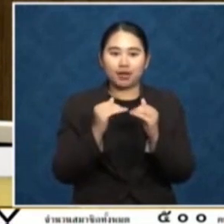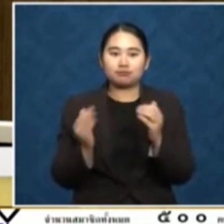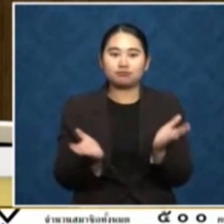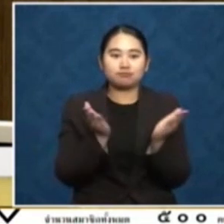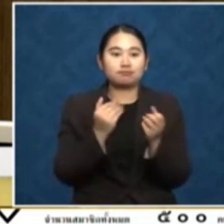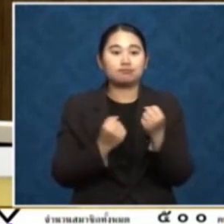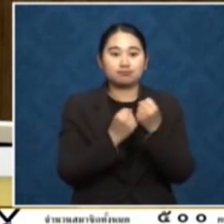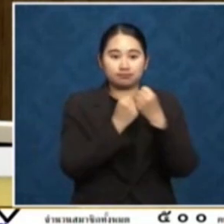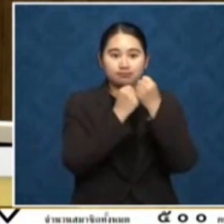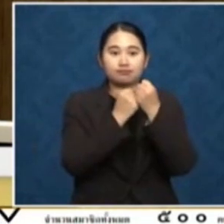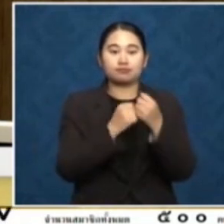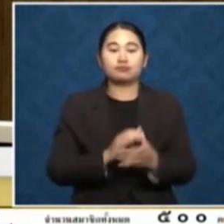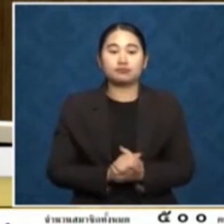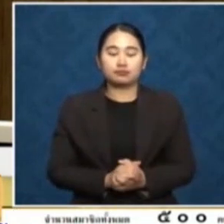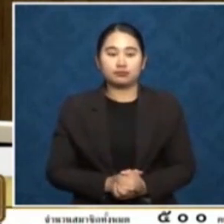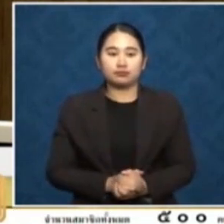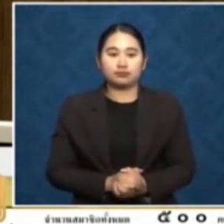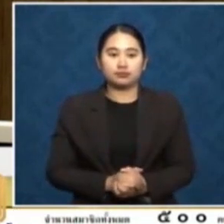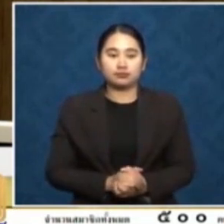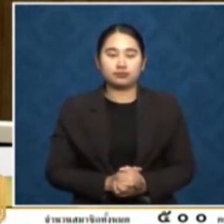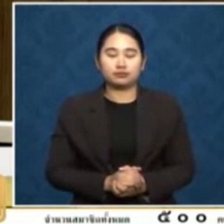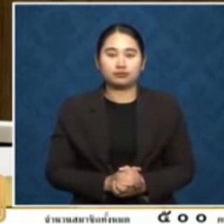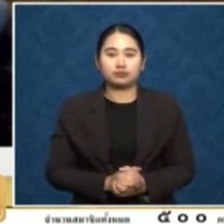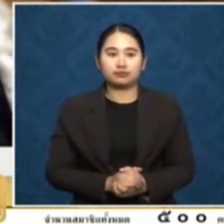เท่าเทียมให้เกิดขึ้น